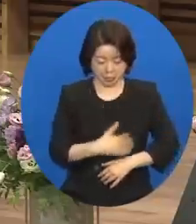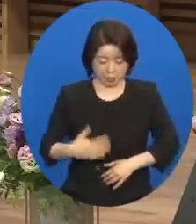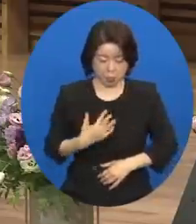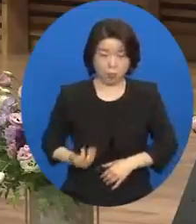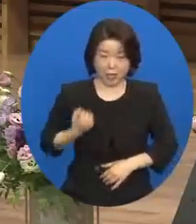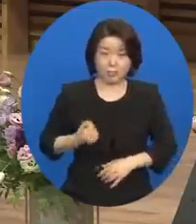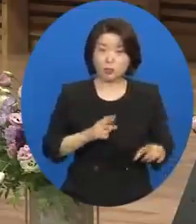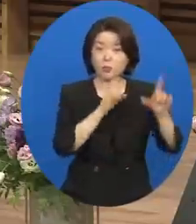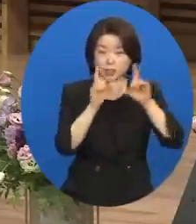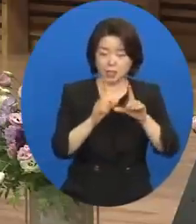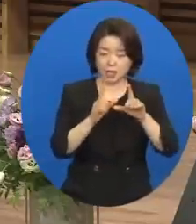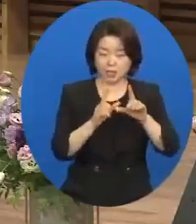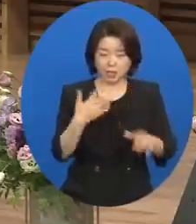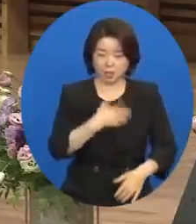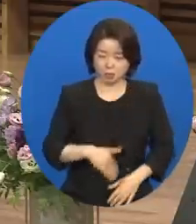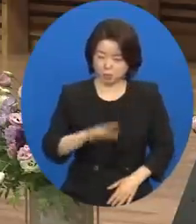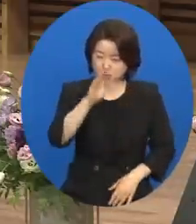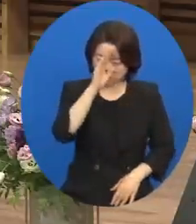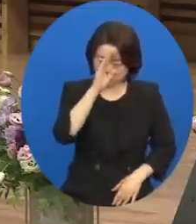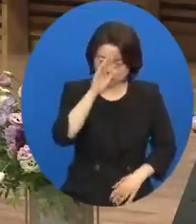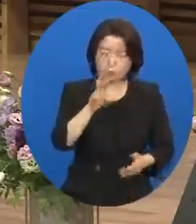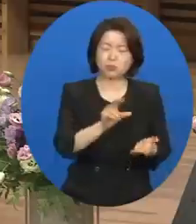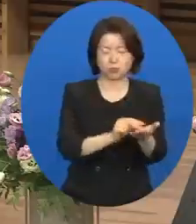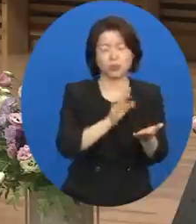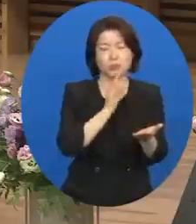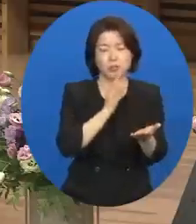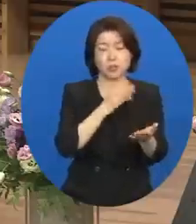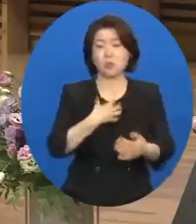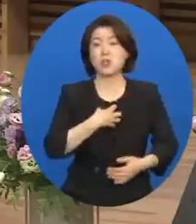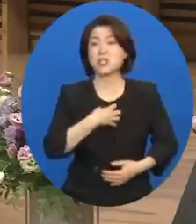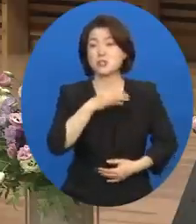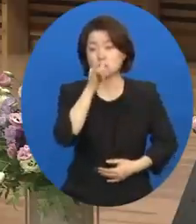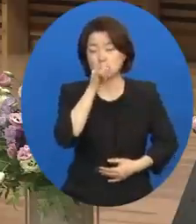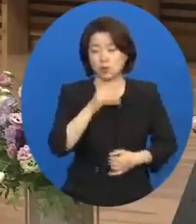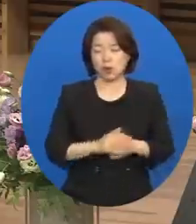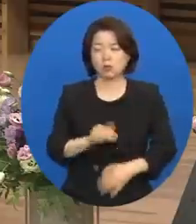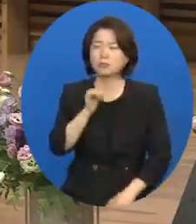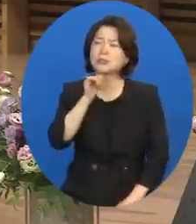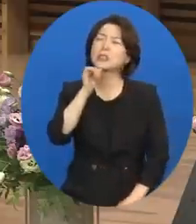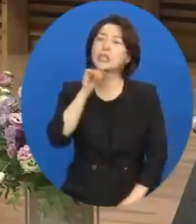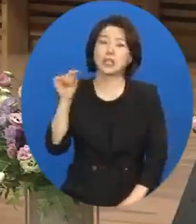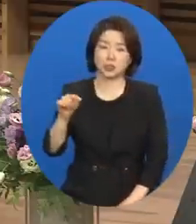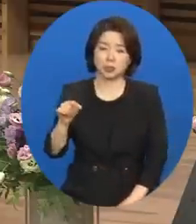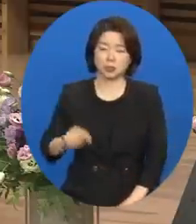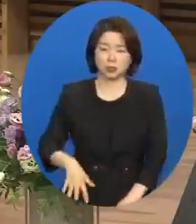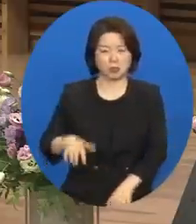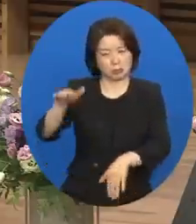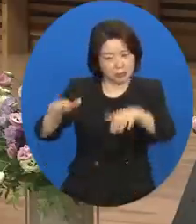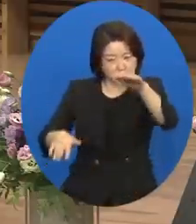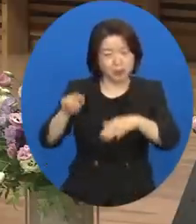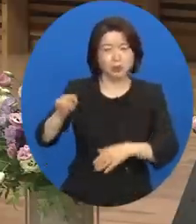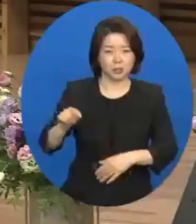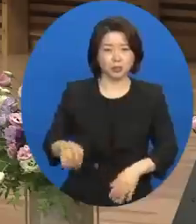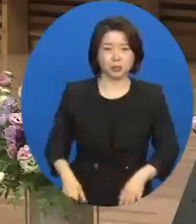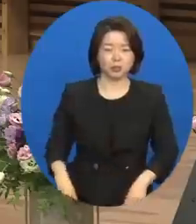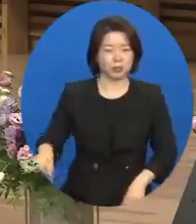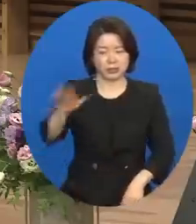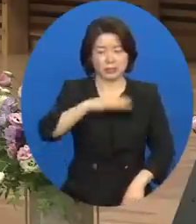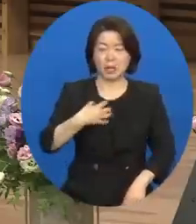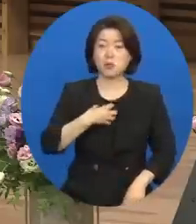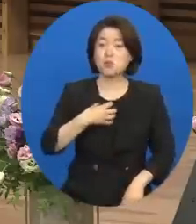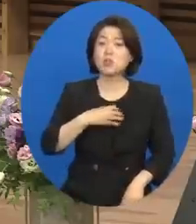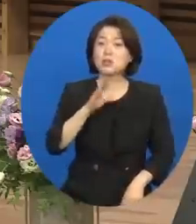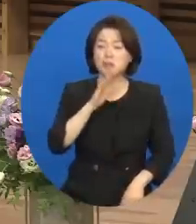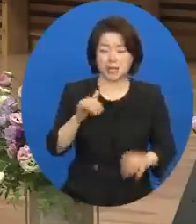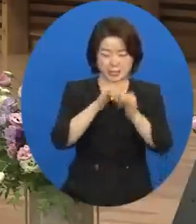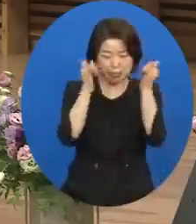사니까 육체의 질병도 문제죠. 위기죠. 가난도 그렇고요. 불평등도 그렇고요. 예, 여러 가지